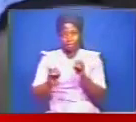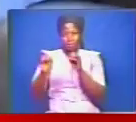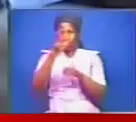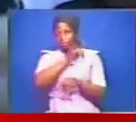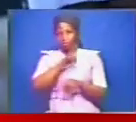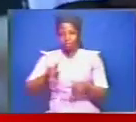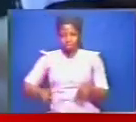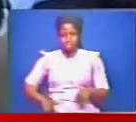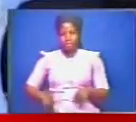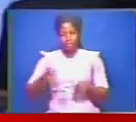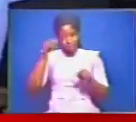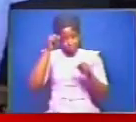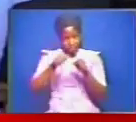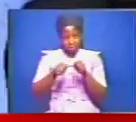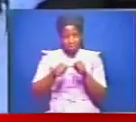Bwana.